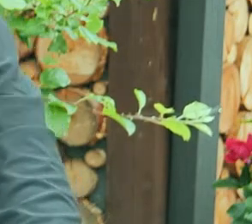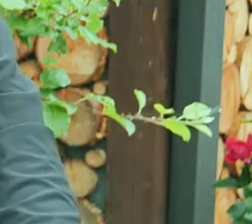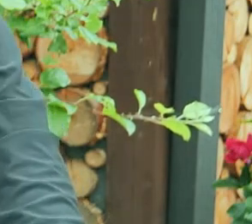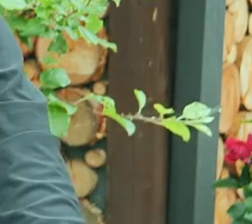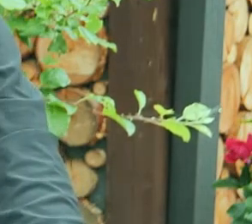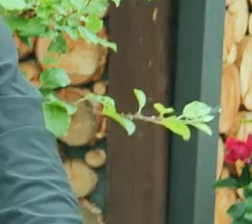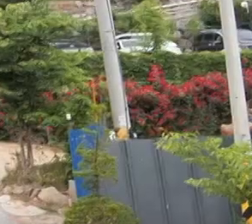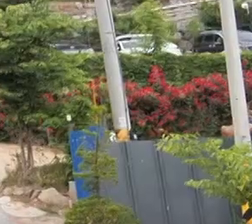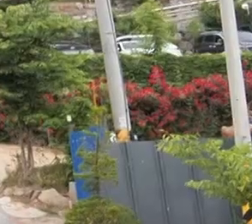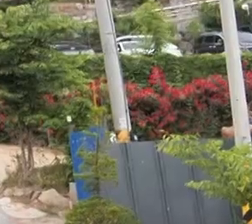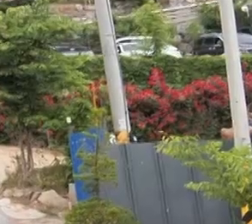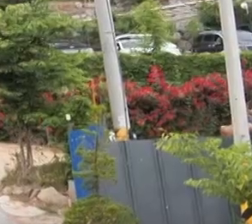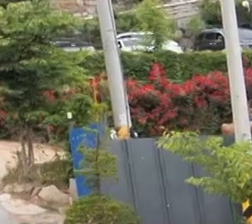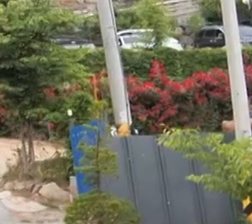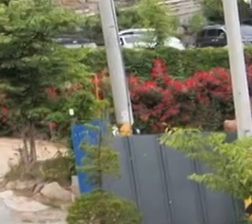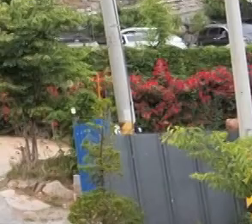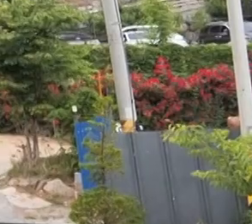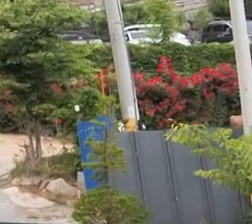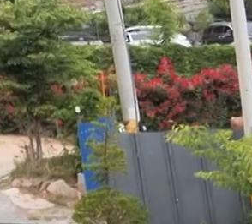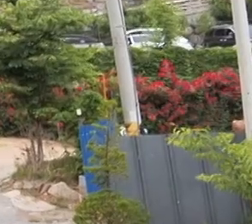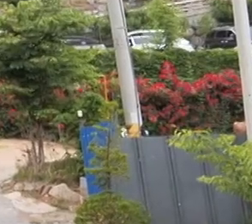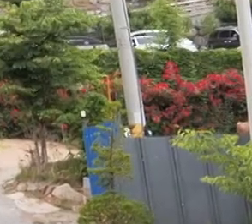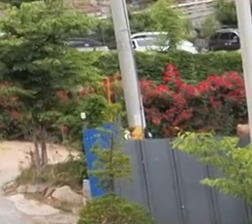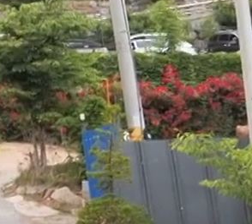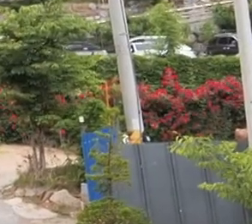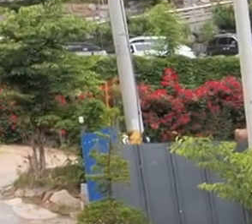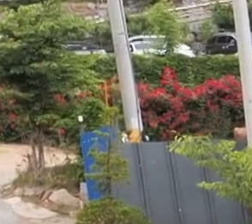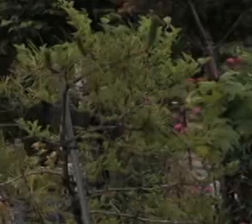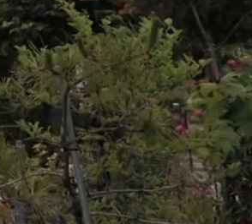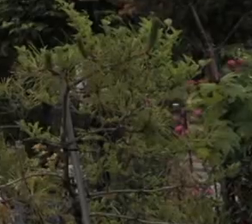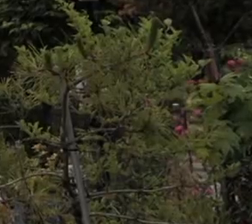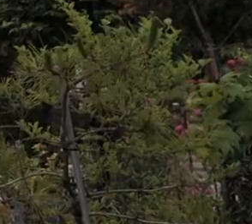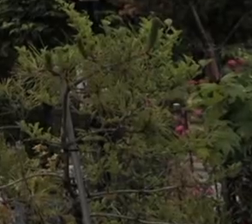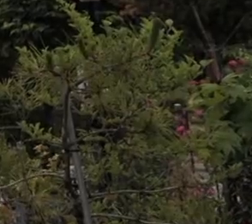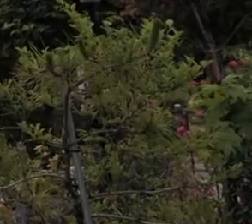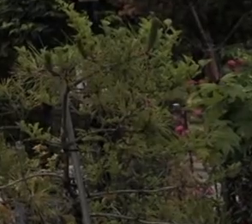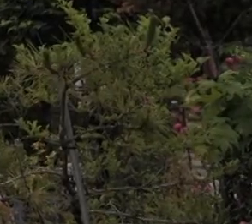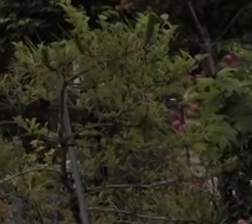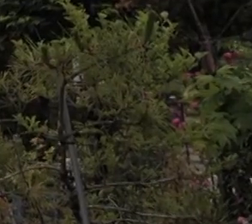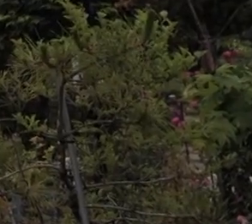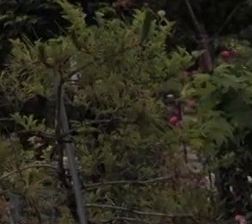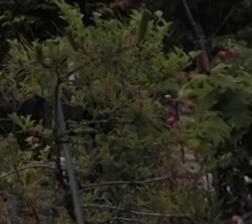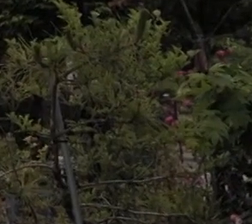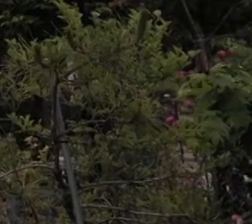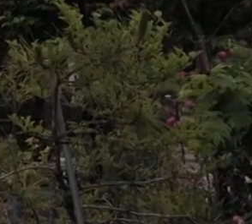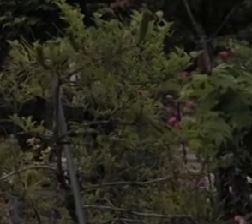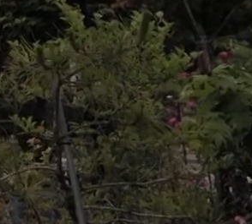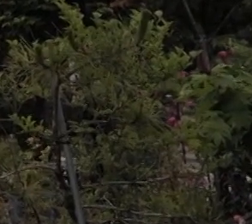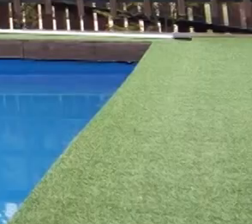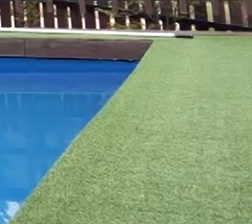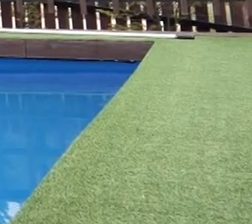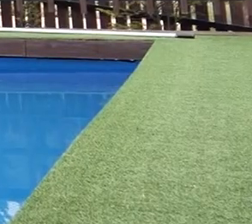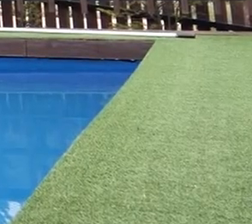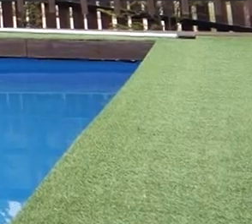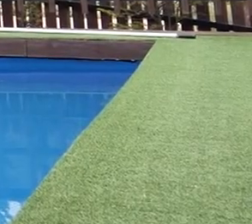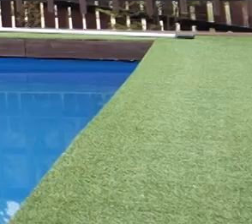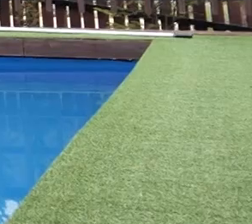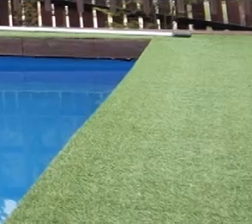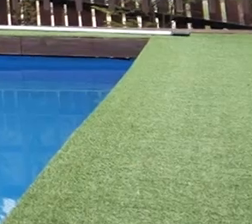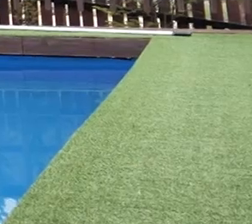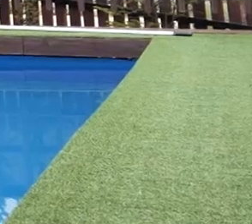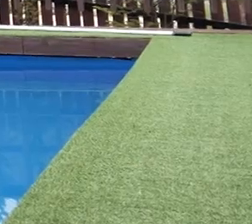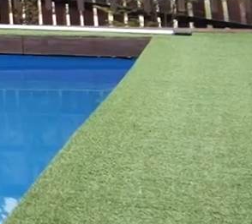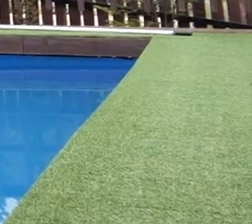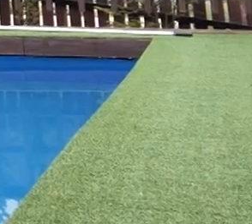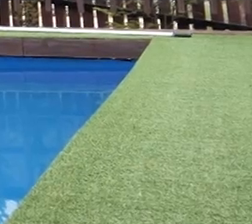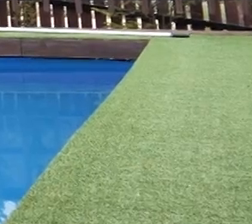네. 대구에서 우연히 강원도 여정선에 놀러 왔다가